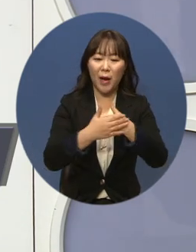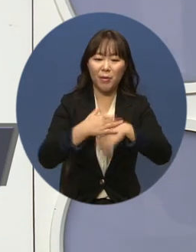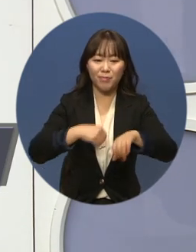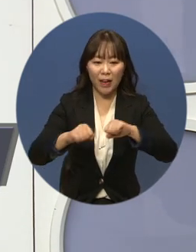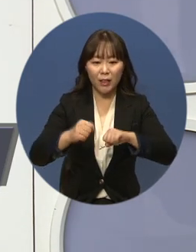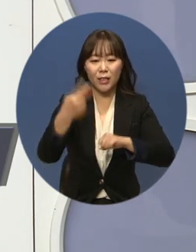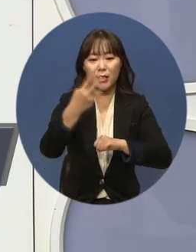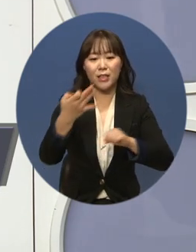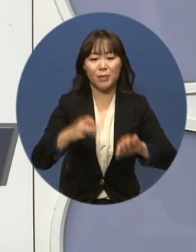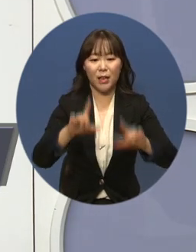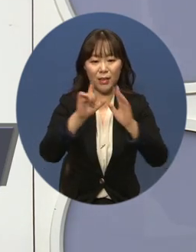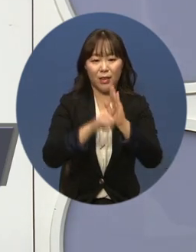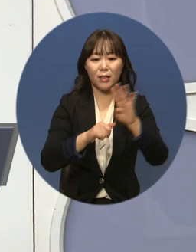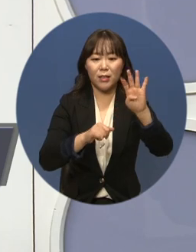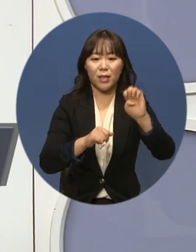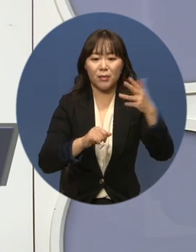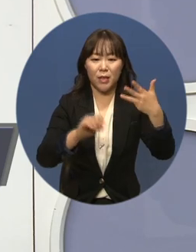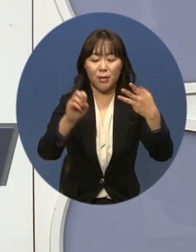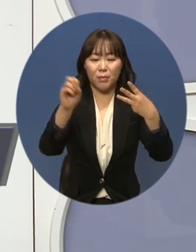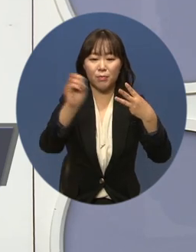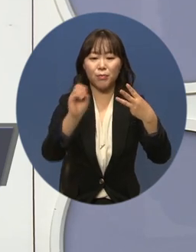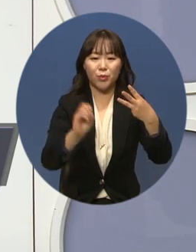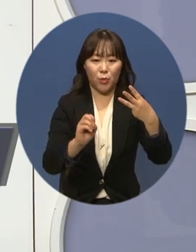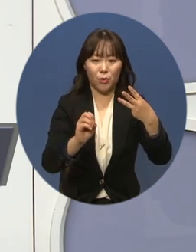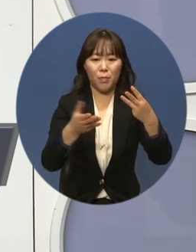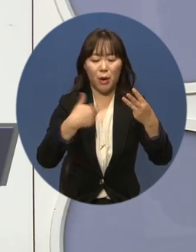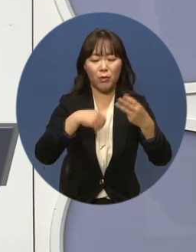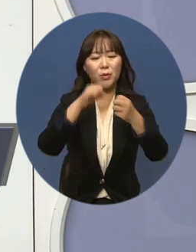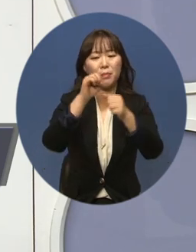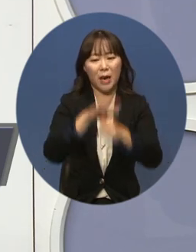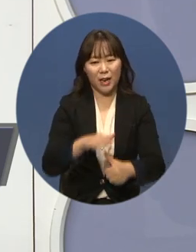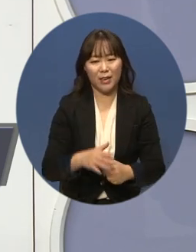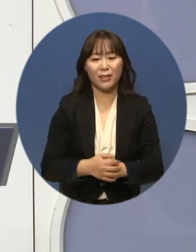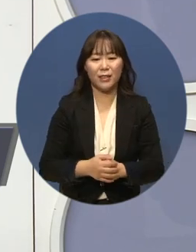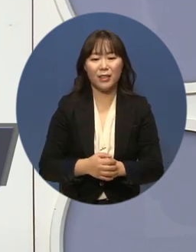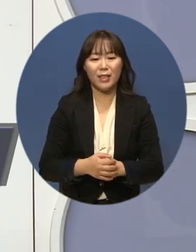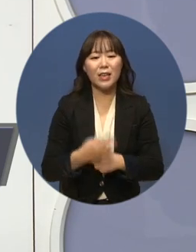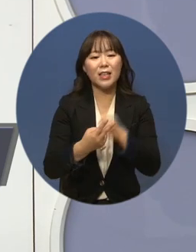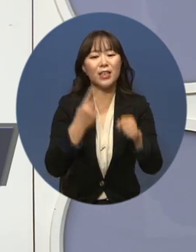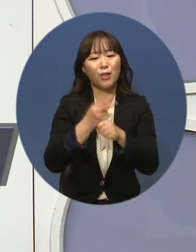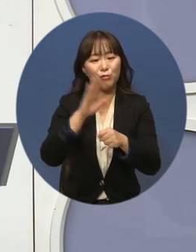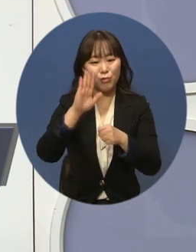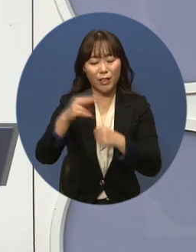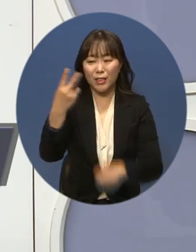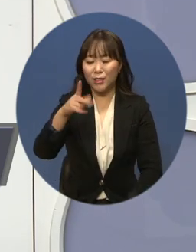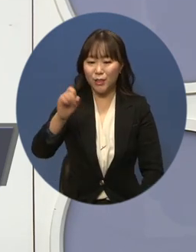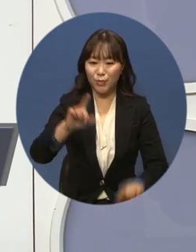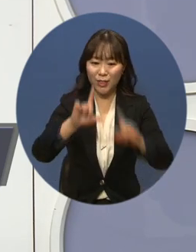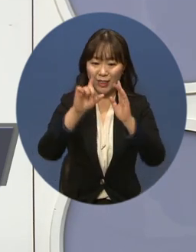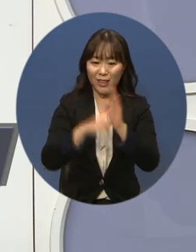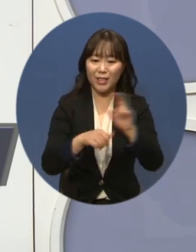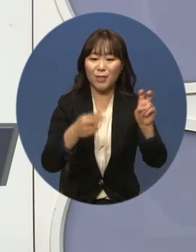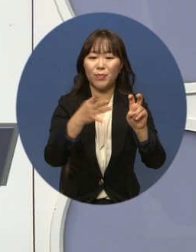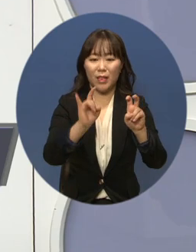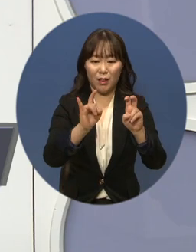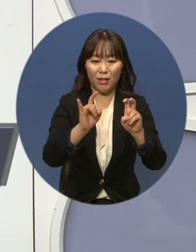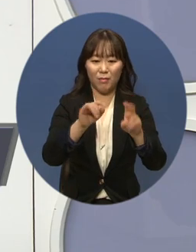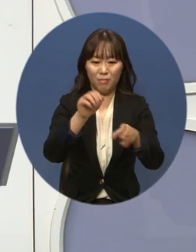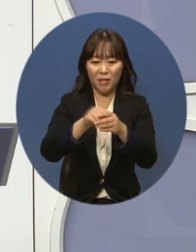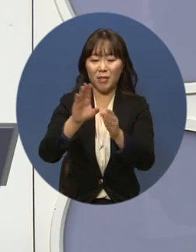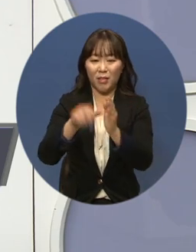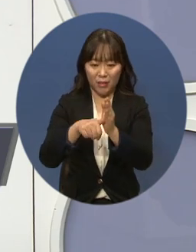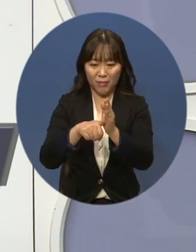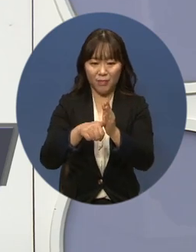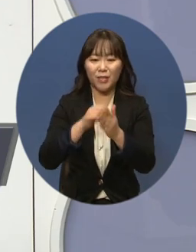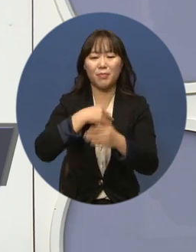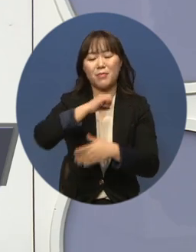이제 한 43%를 받고 낙선을 했고요. 2년 뒤에 2016, 20대 본 선거에서는 제가